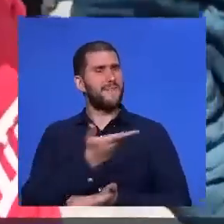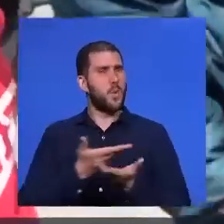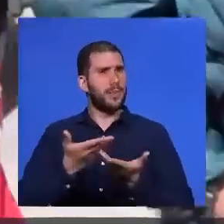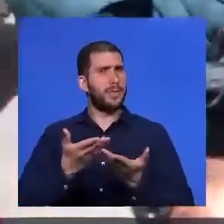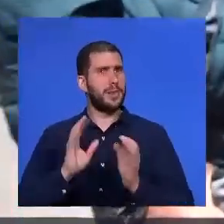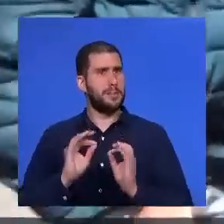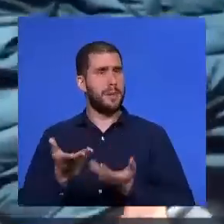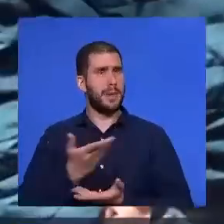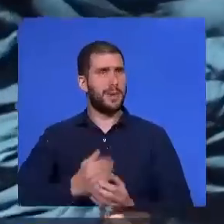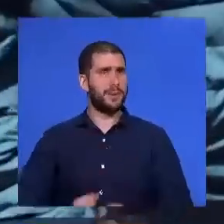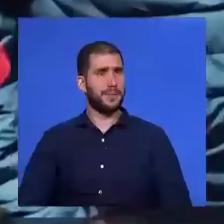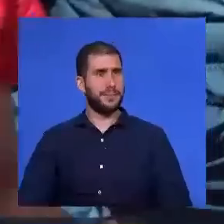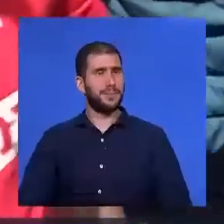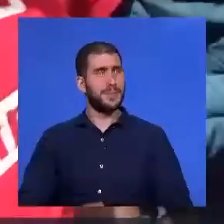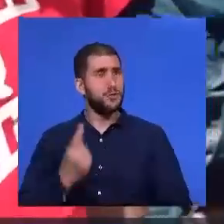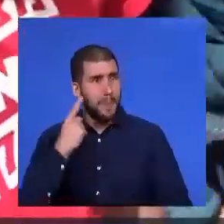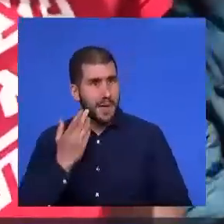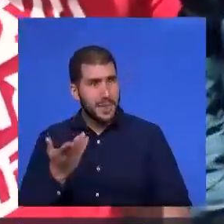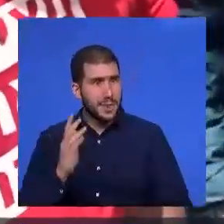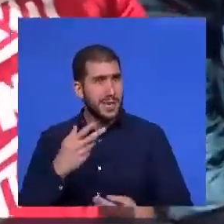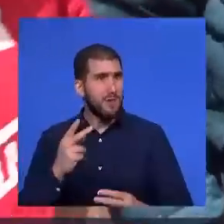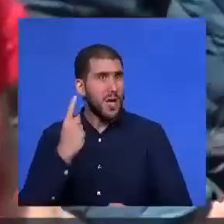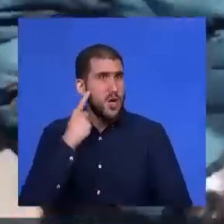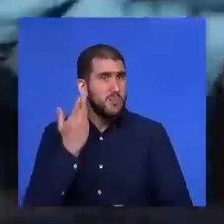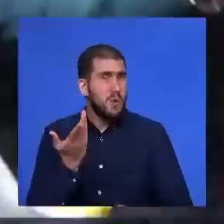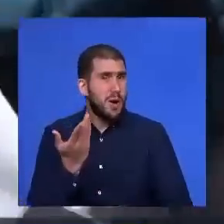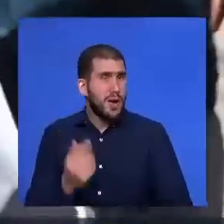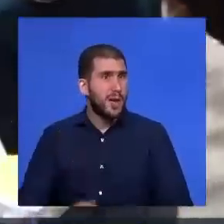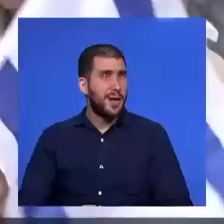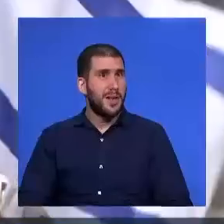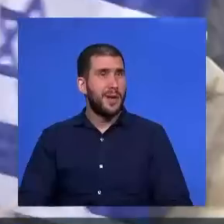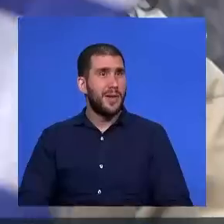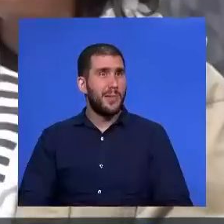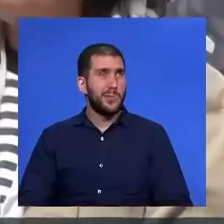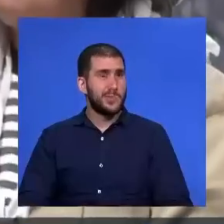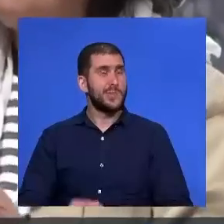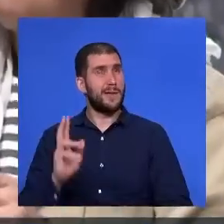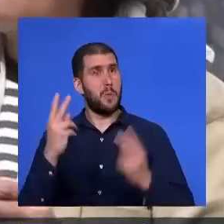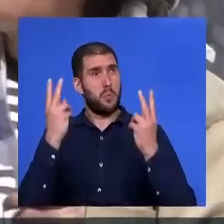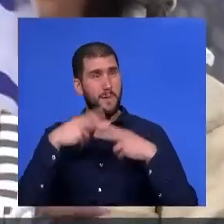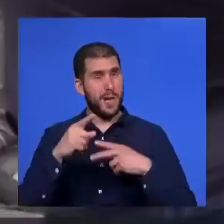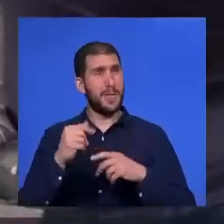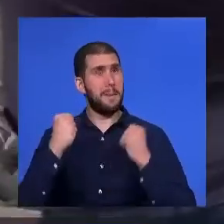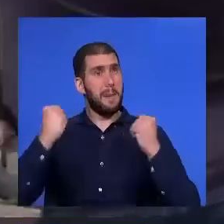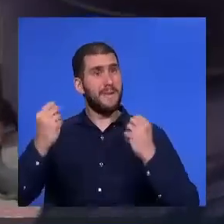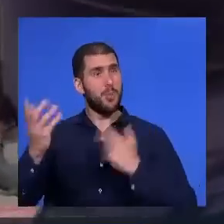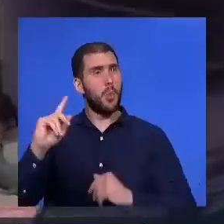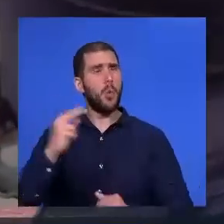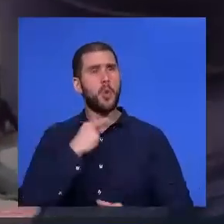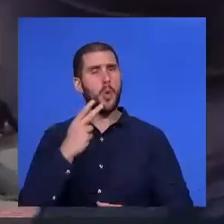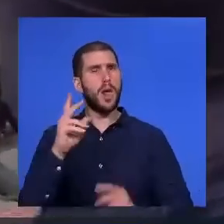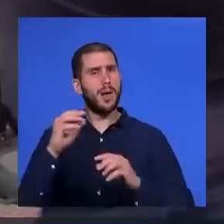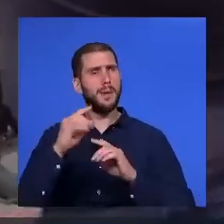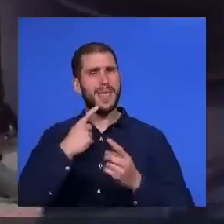הערבות ההדדית הזאת. שמעתם אותם? מה זה? אי אפשר לשמוע אותו. אבל מובן שהמפגינים, שקולם ליווה את הדיון,